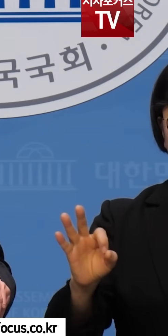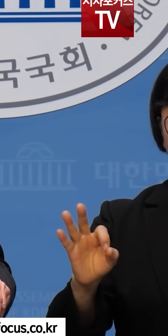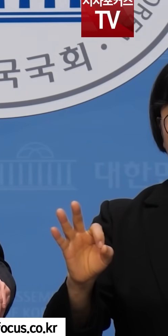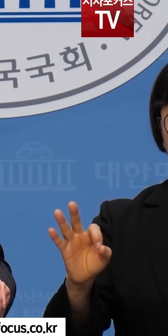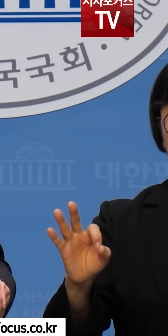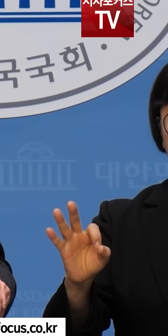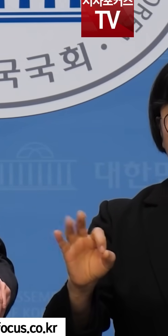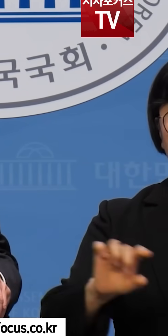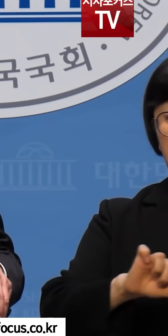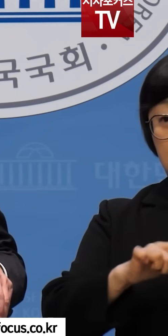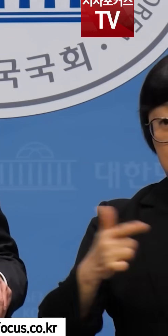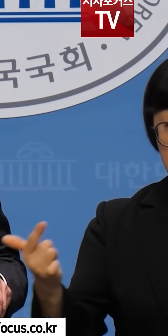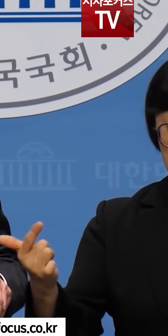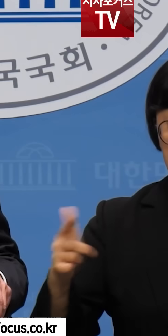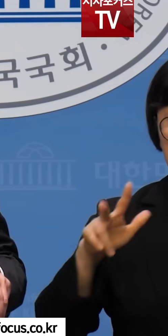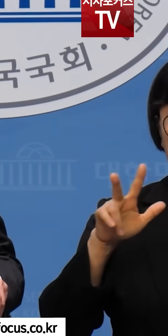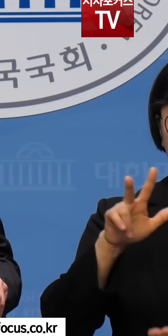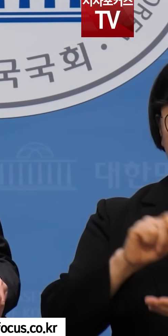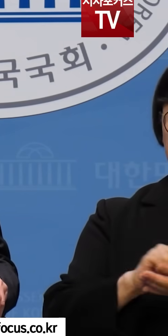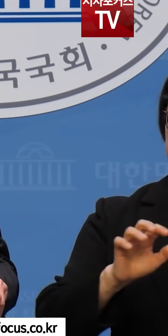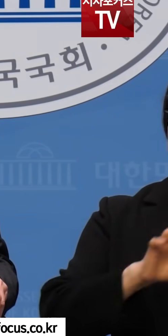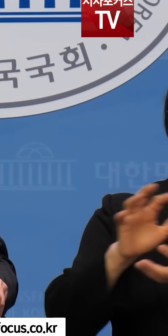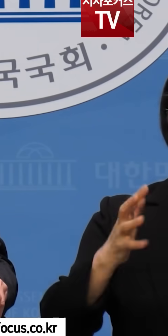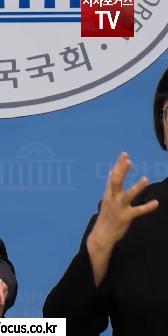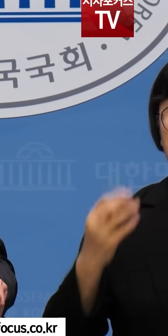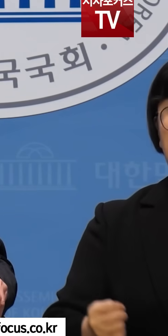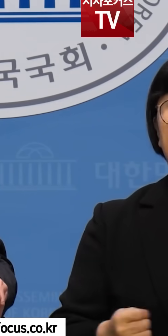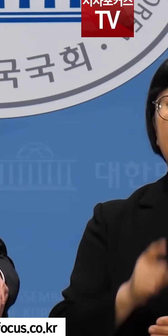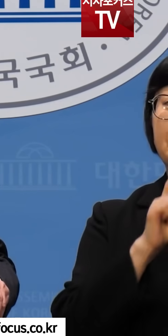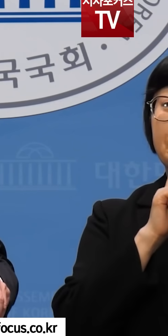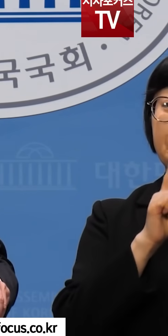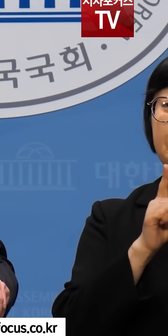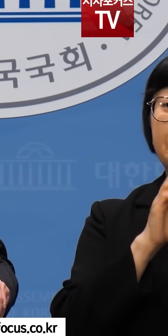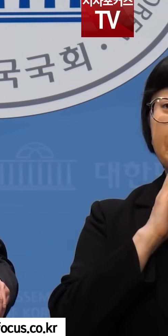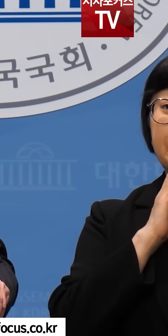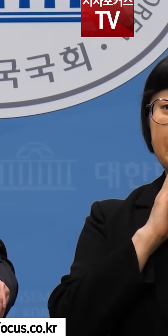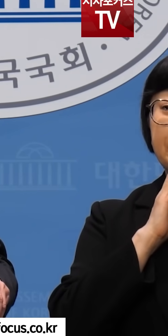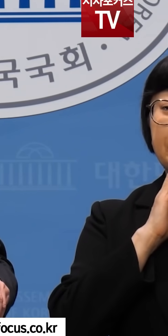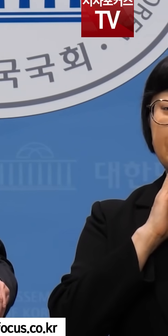가지 논란이 많았던 게 사실입니다. 하지만